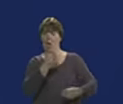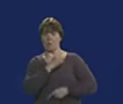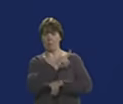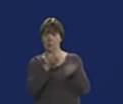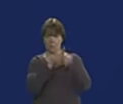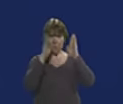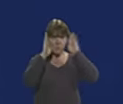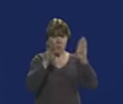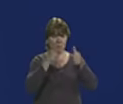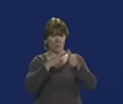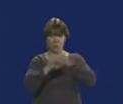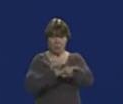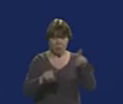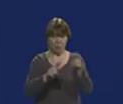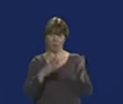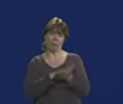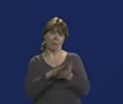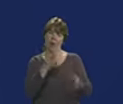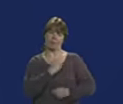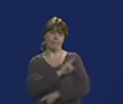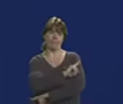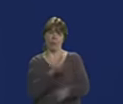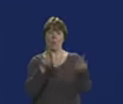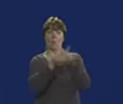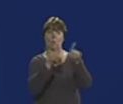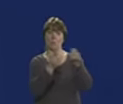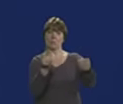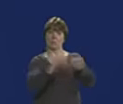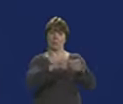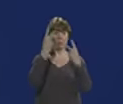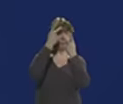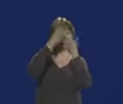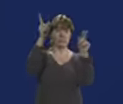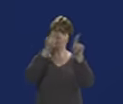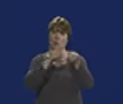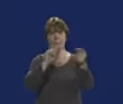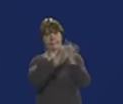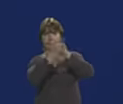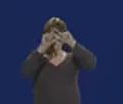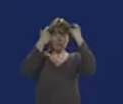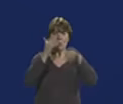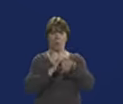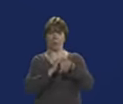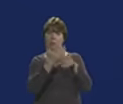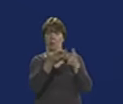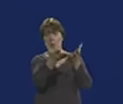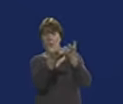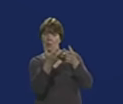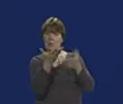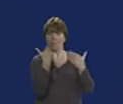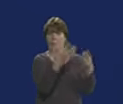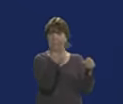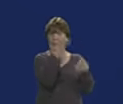conservatisme, l'immobilisme, et j'accepte encore moins quand un syndicat fait de la politique et appelle à voter pour un